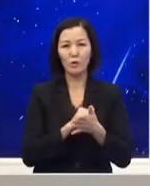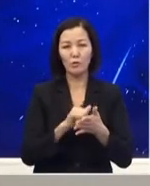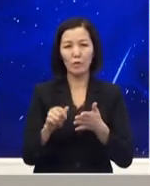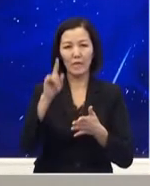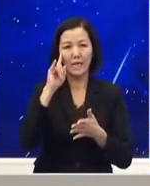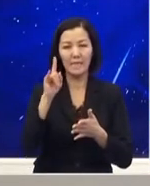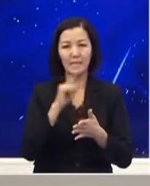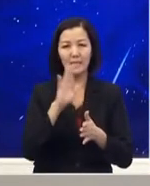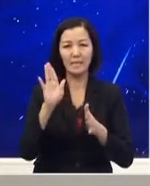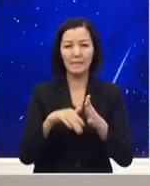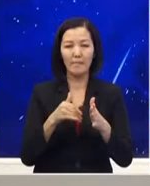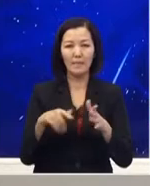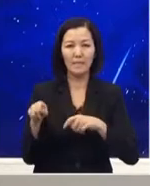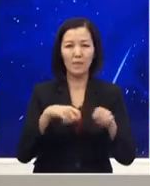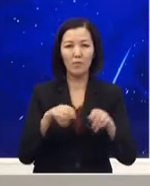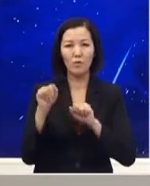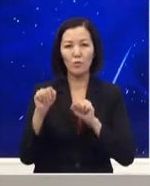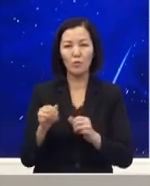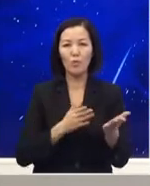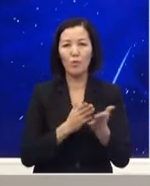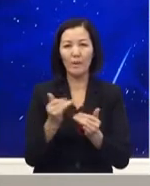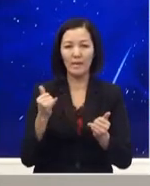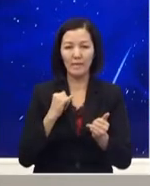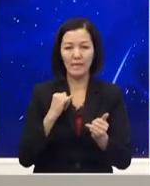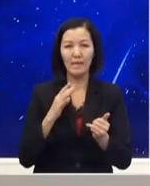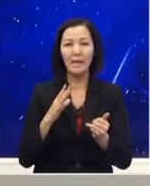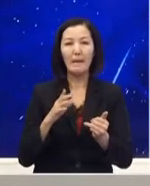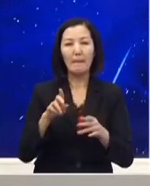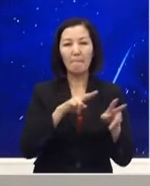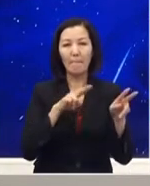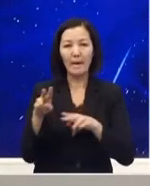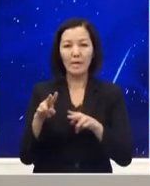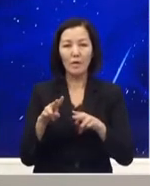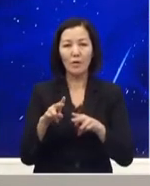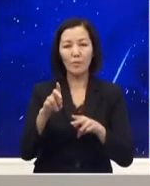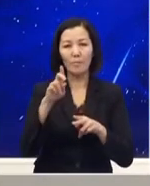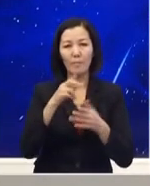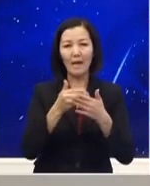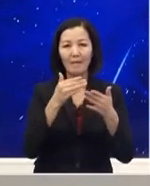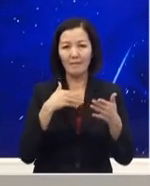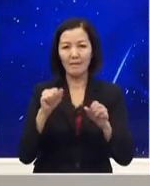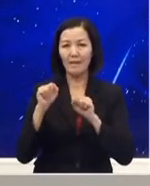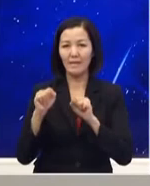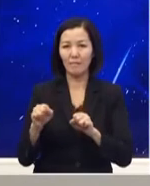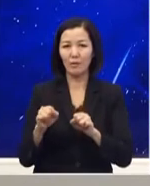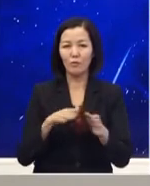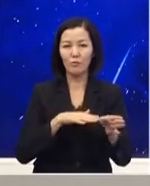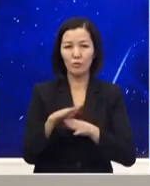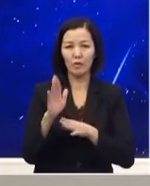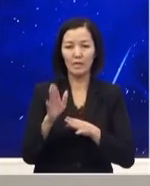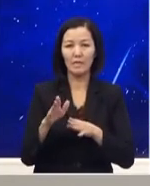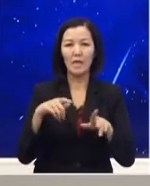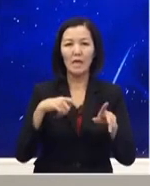тауарлардан қорғауға бағытталған. Енді мемлекеттік бақылау өнімді елге кіргізіп емес, ел аумағына кірмей тұрып жүзеге